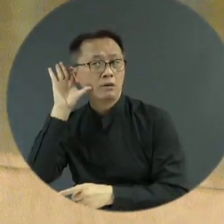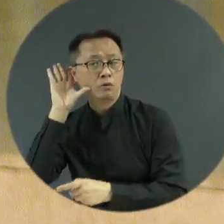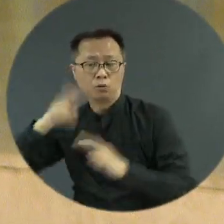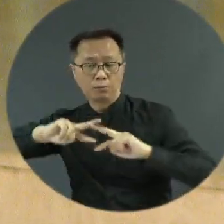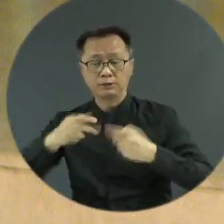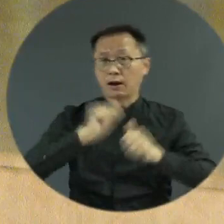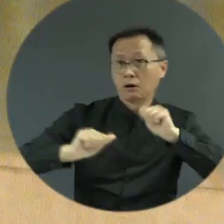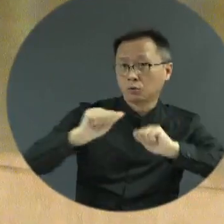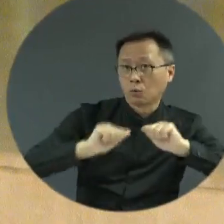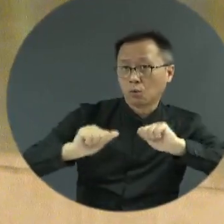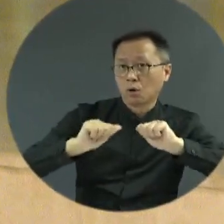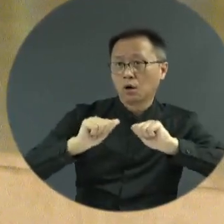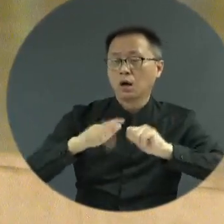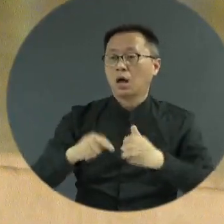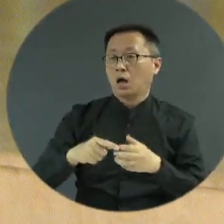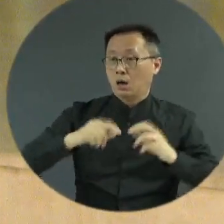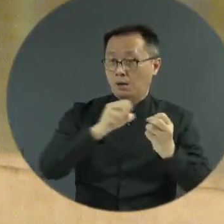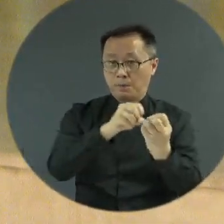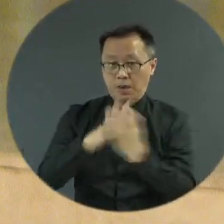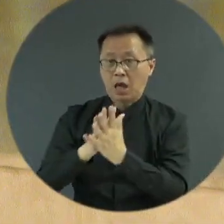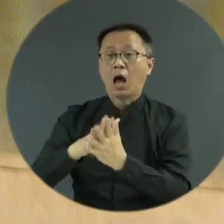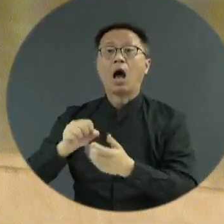行，并且产生效果。